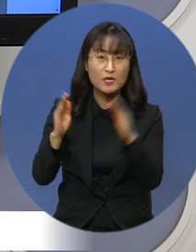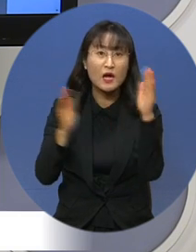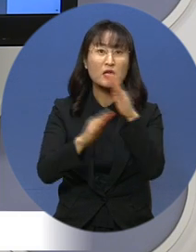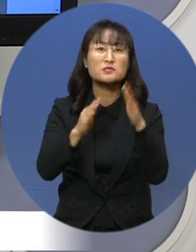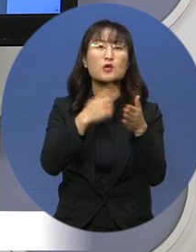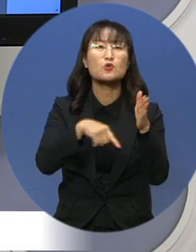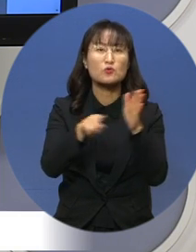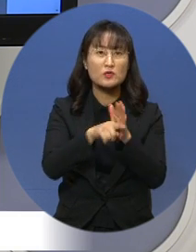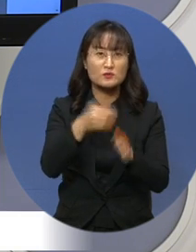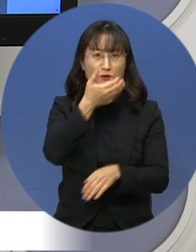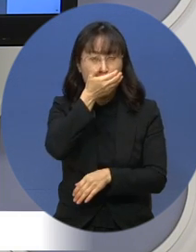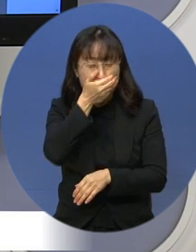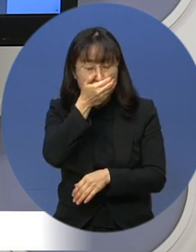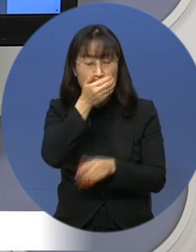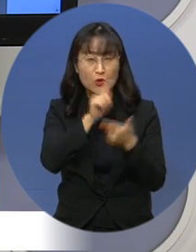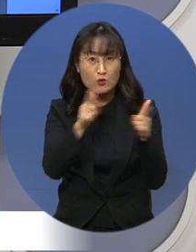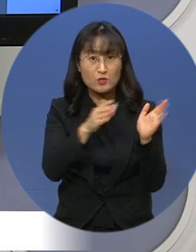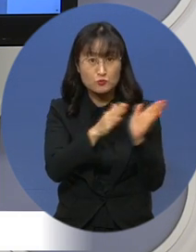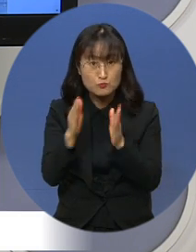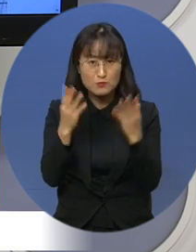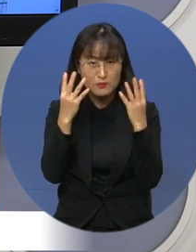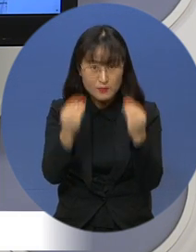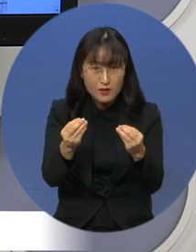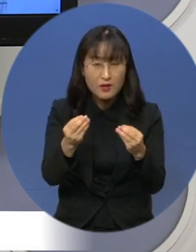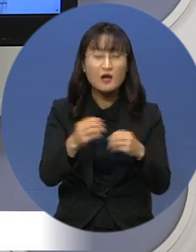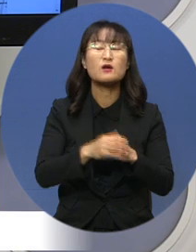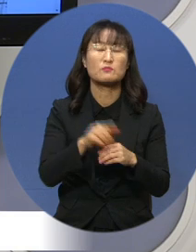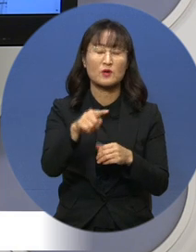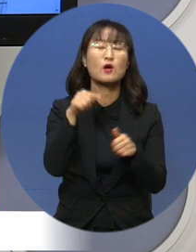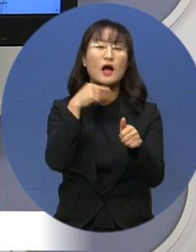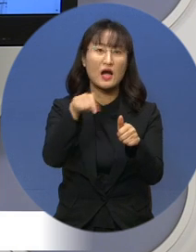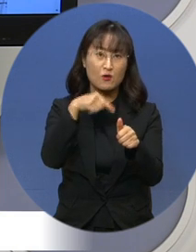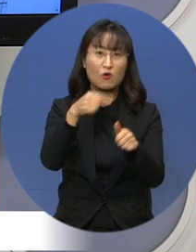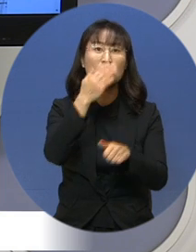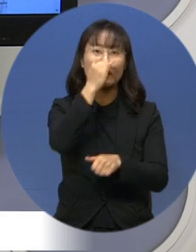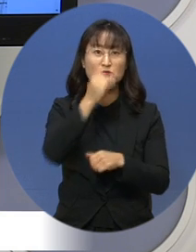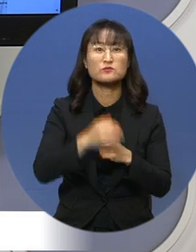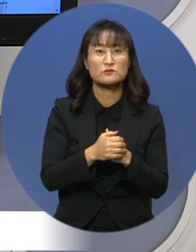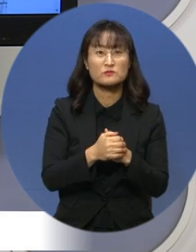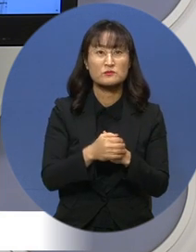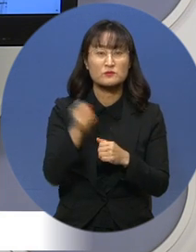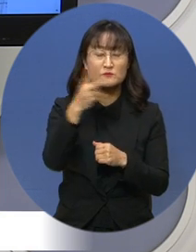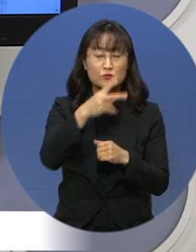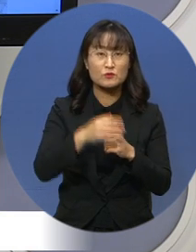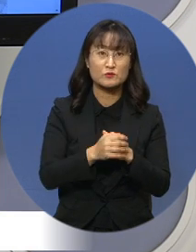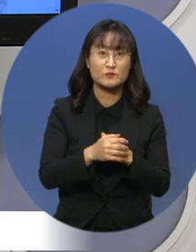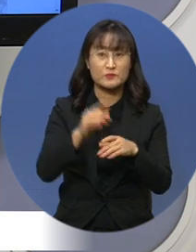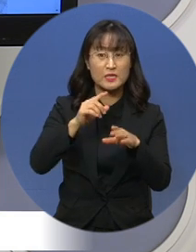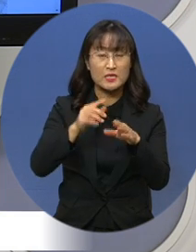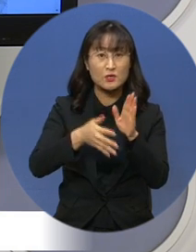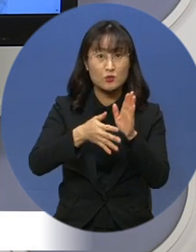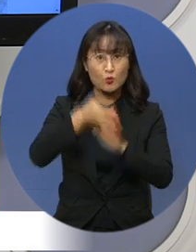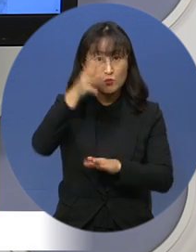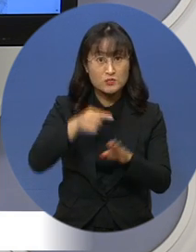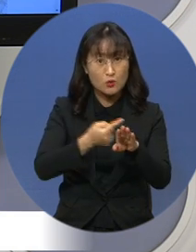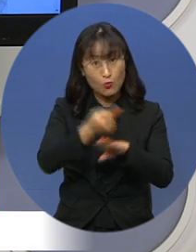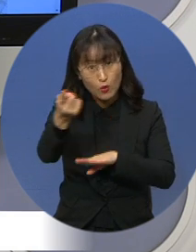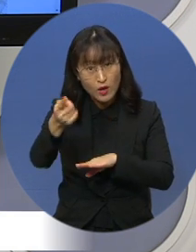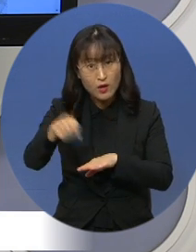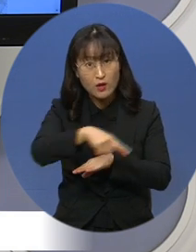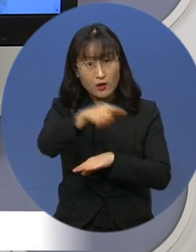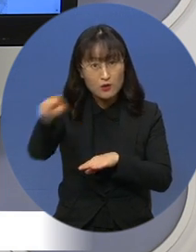하는 조건 하에 대상에서 제외합니다 특히 비수도권 의 거리 2기는 1.5 단계 로 상향